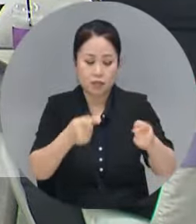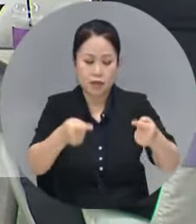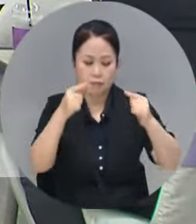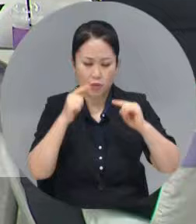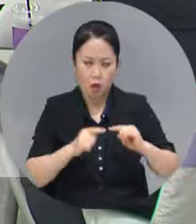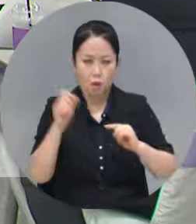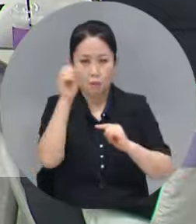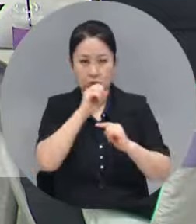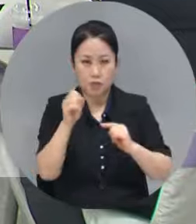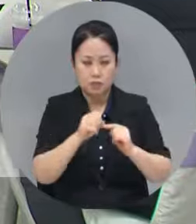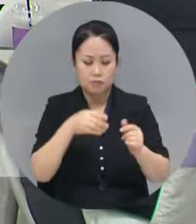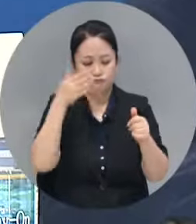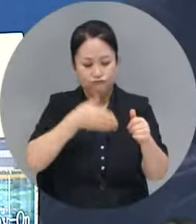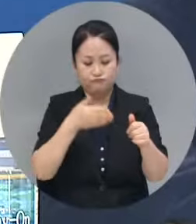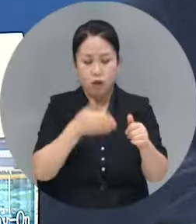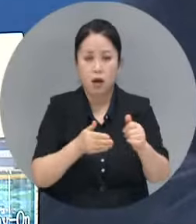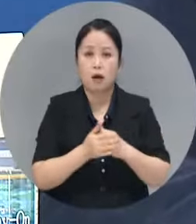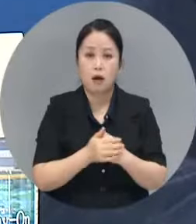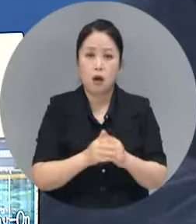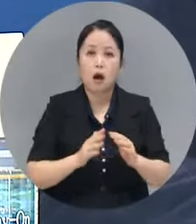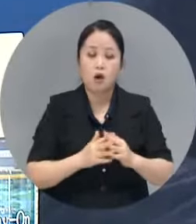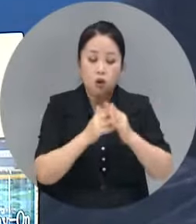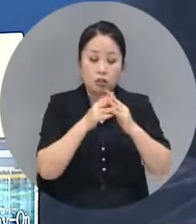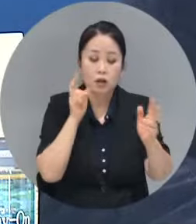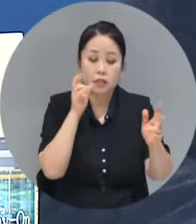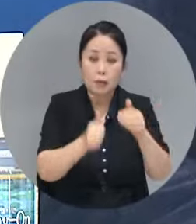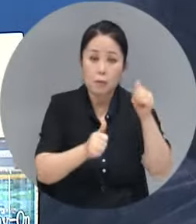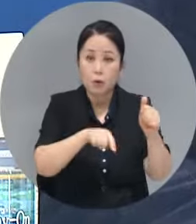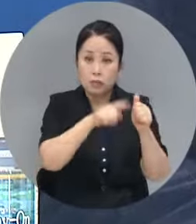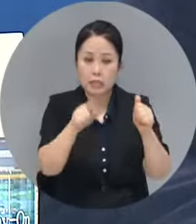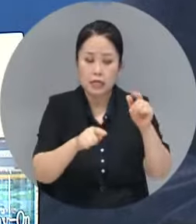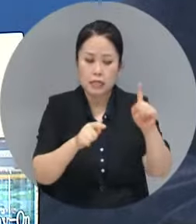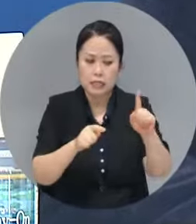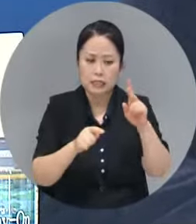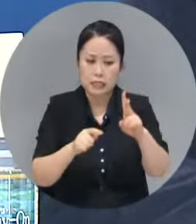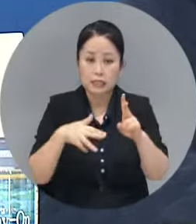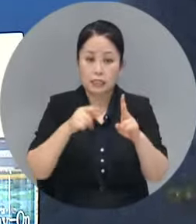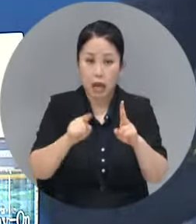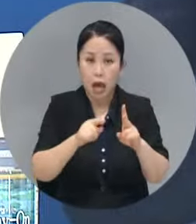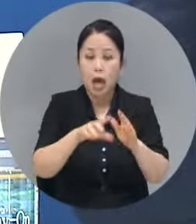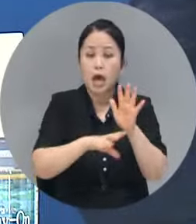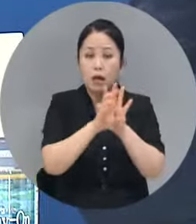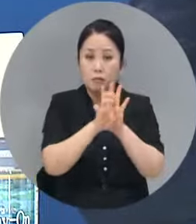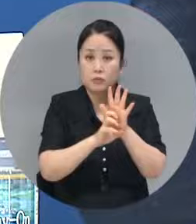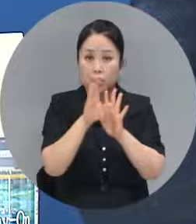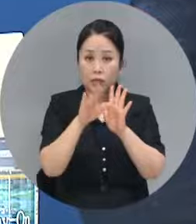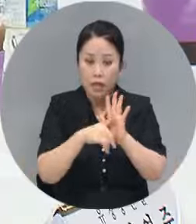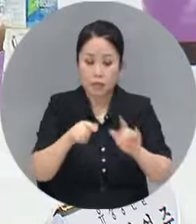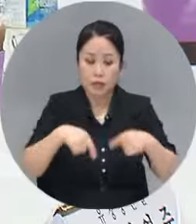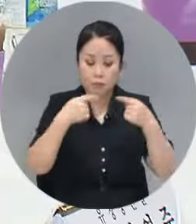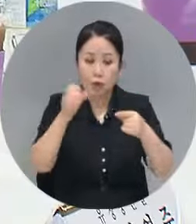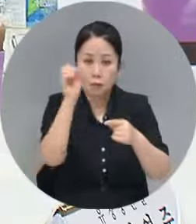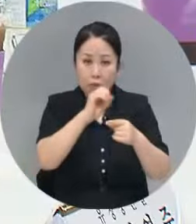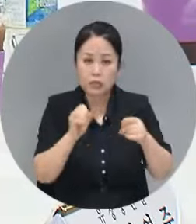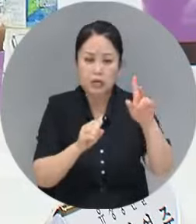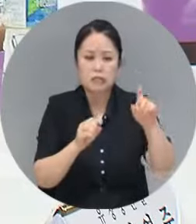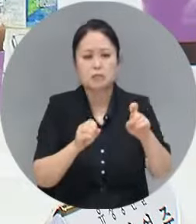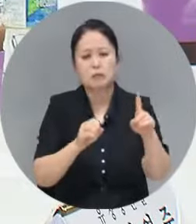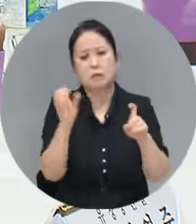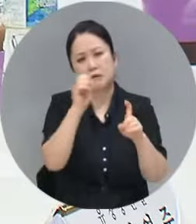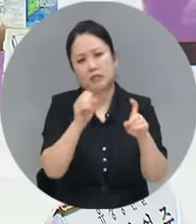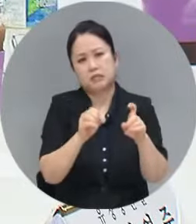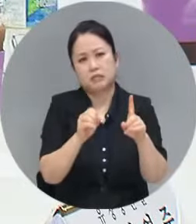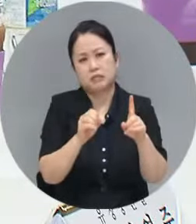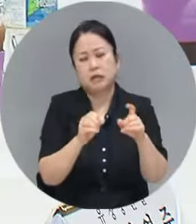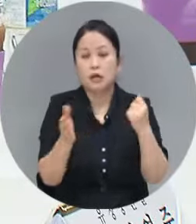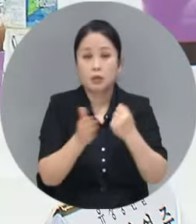촉구했습니다. 지역 건설업계 대표들은 1, 2차 입찰에서 지역 건설업체의 참여 비율이 11%에 불과했던